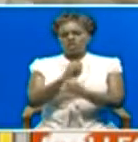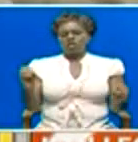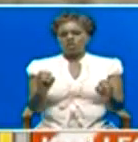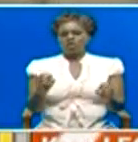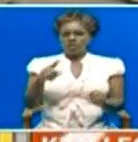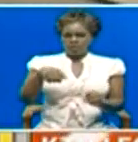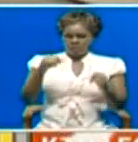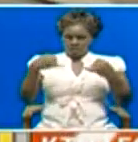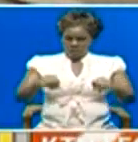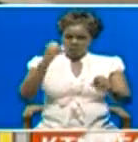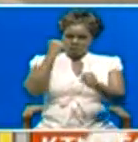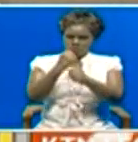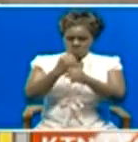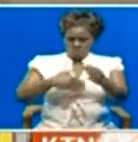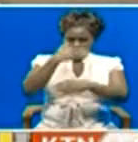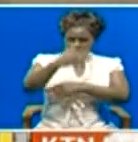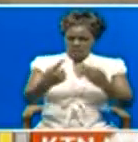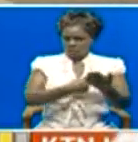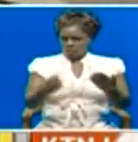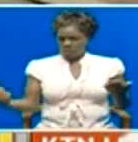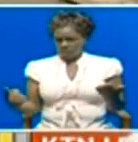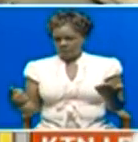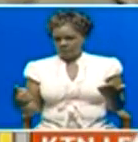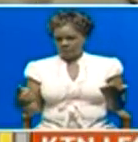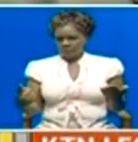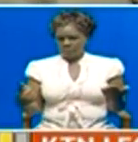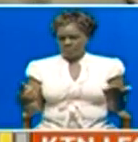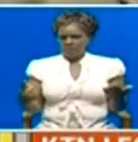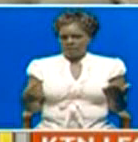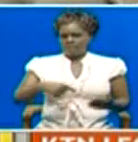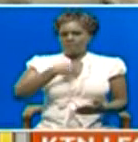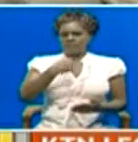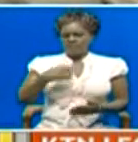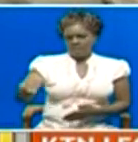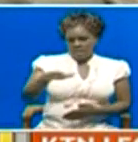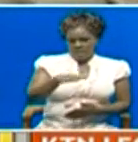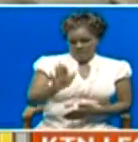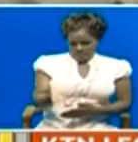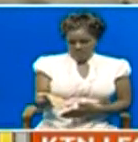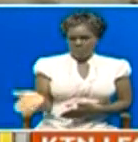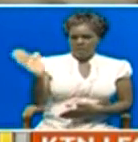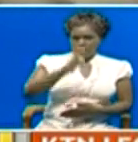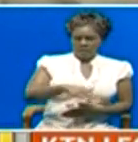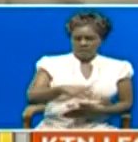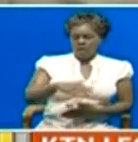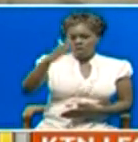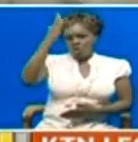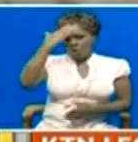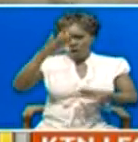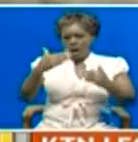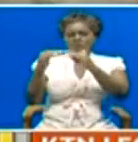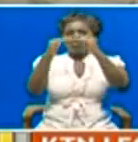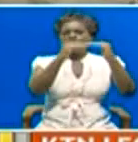did what we are trying to do from next week was to visit this area again and find out the level